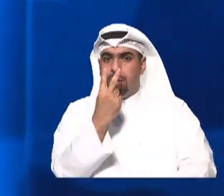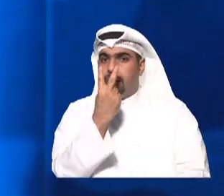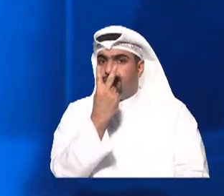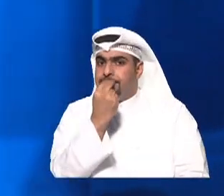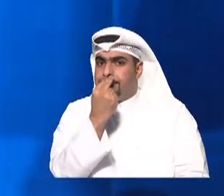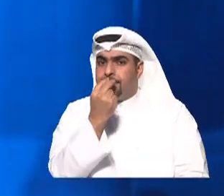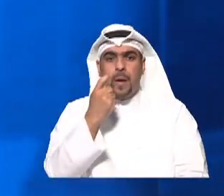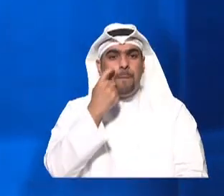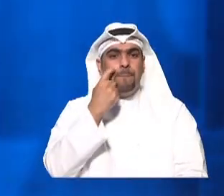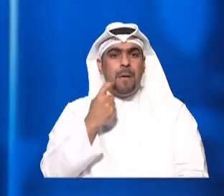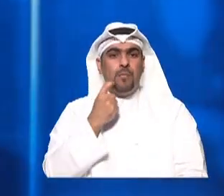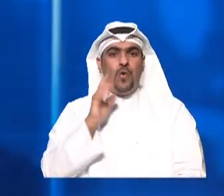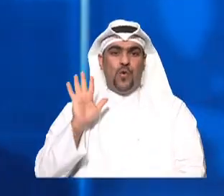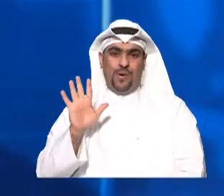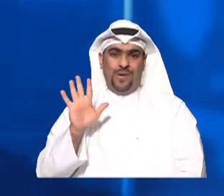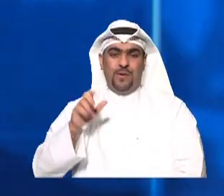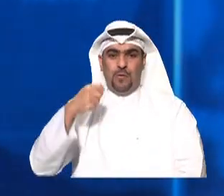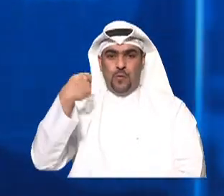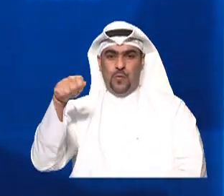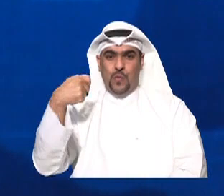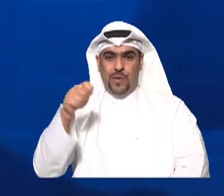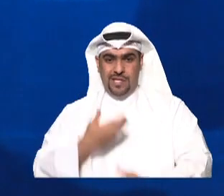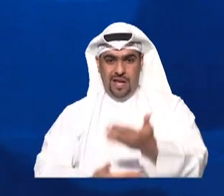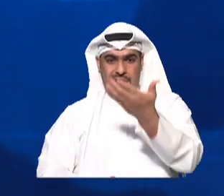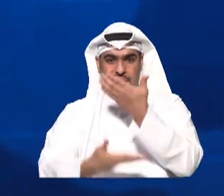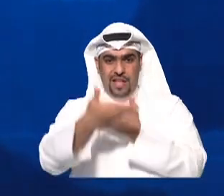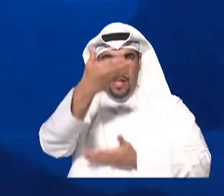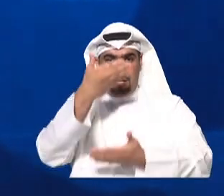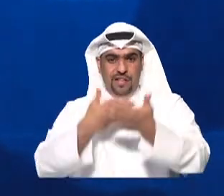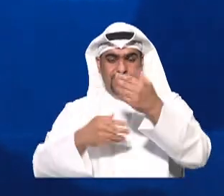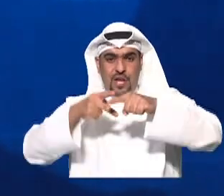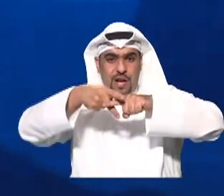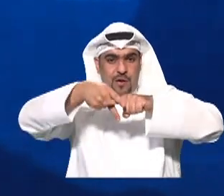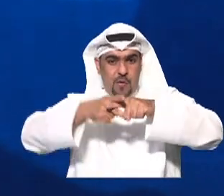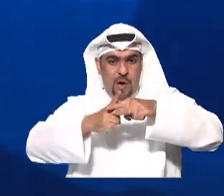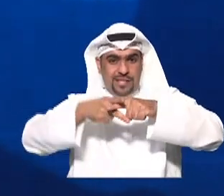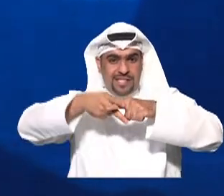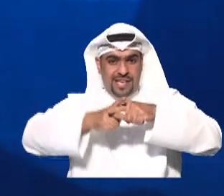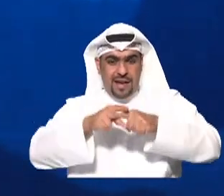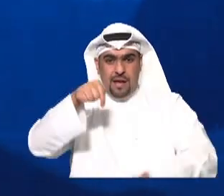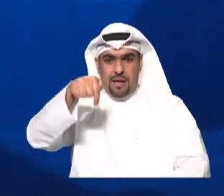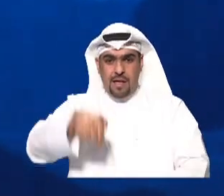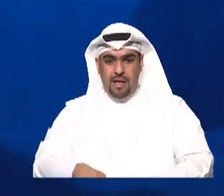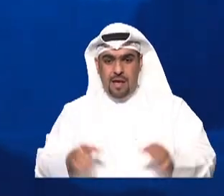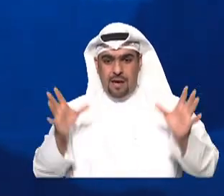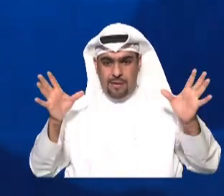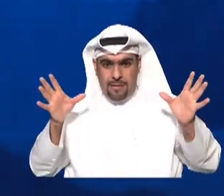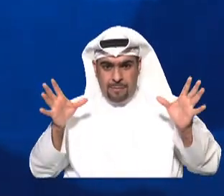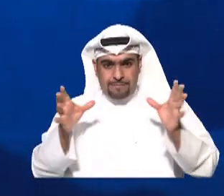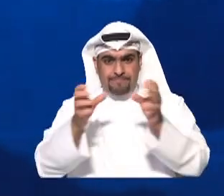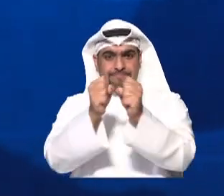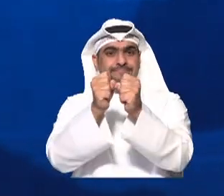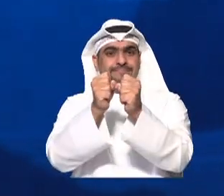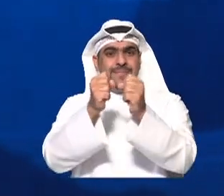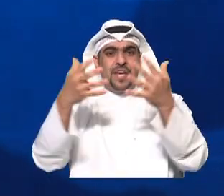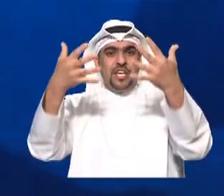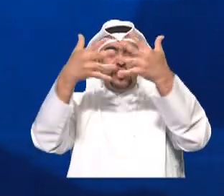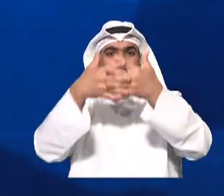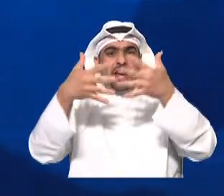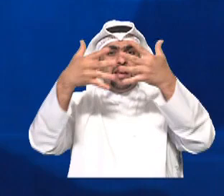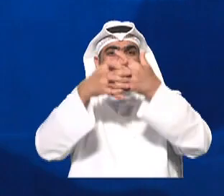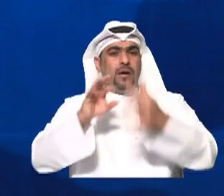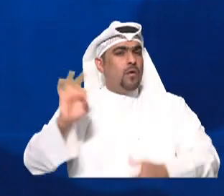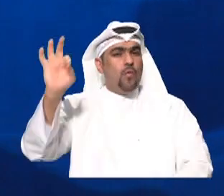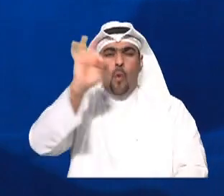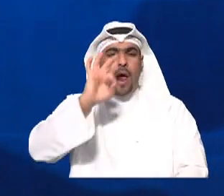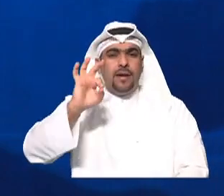والخدمات، ضبطت وزارة التجارة والصناعة عن طريق فريق طوارئ الأحمدي إحدى الشركات بمنطقة الفروانية، والتي